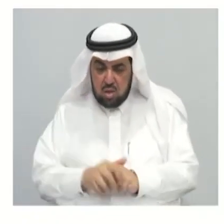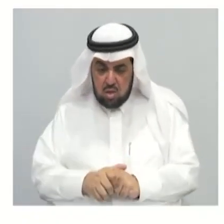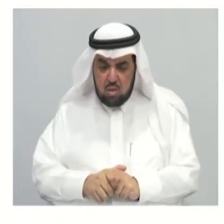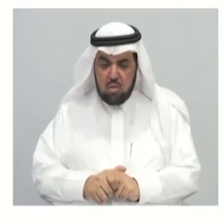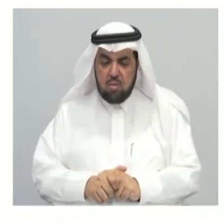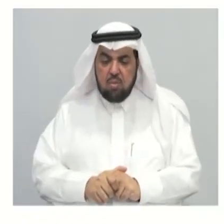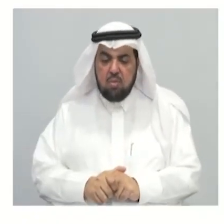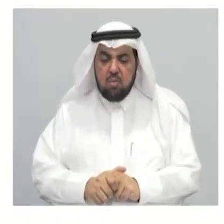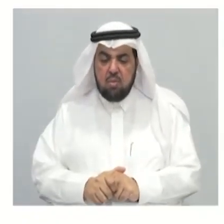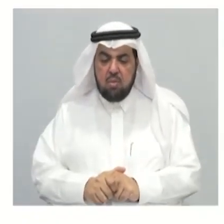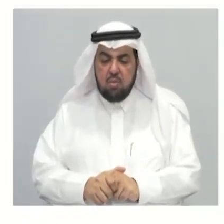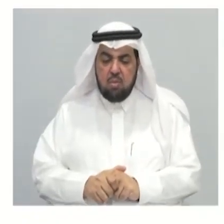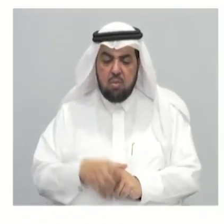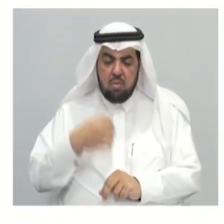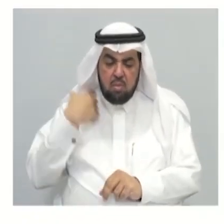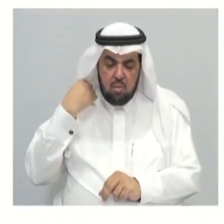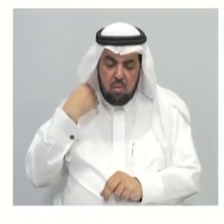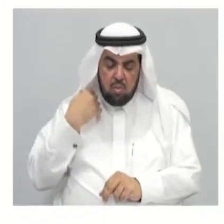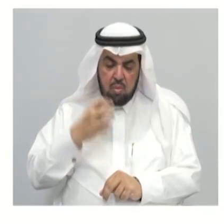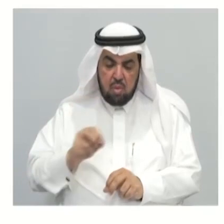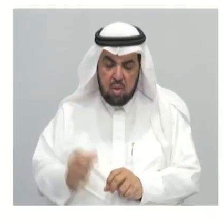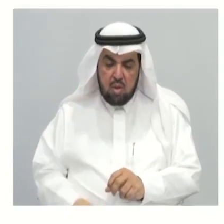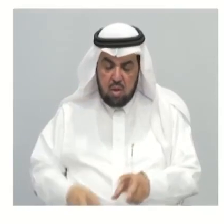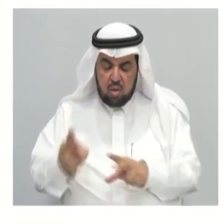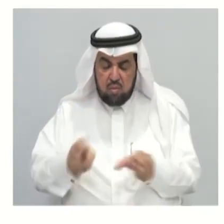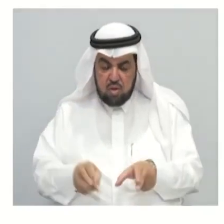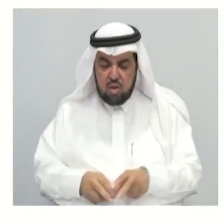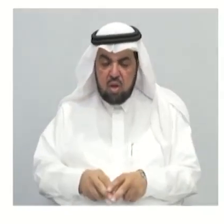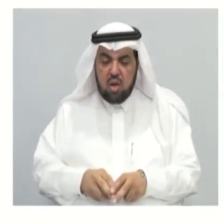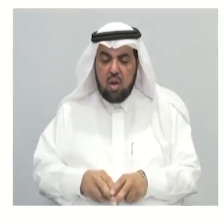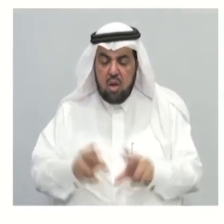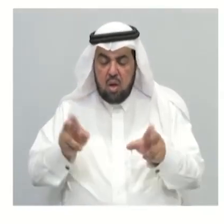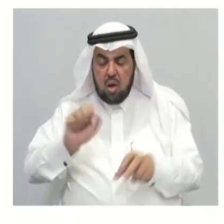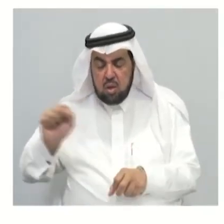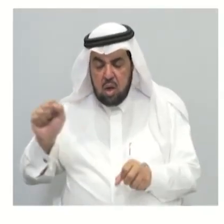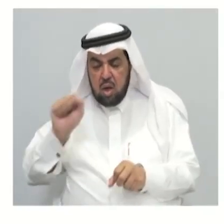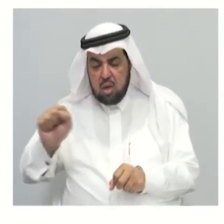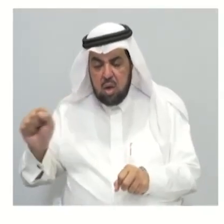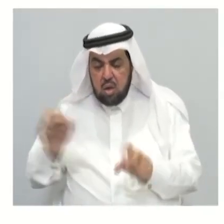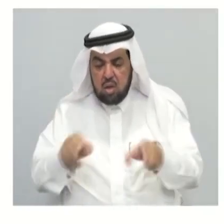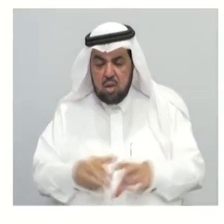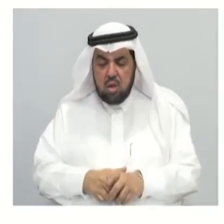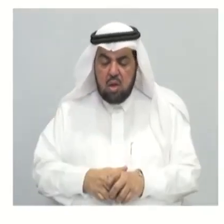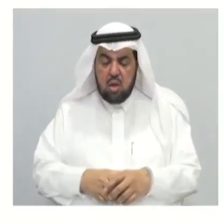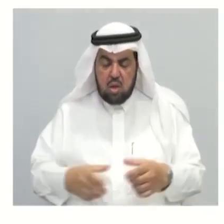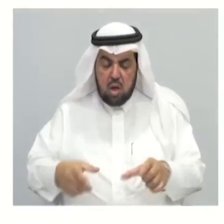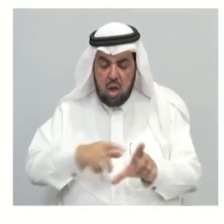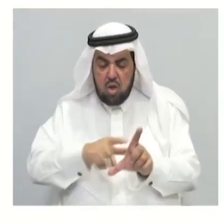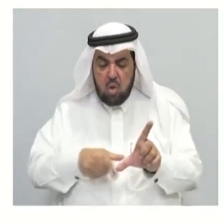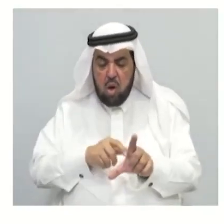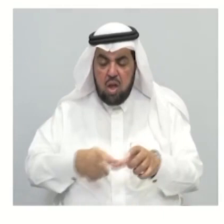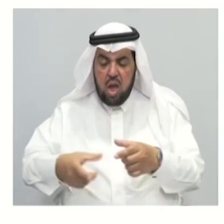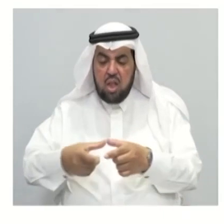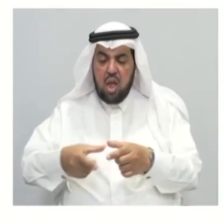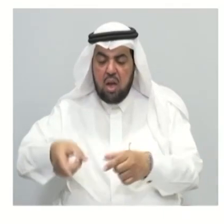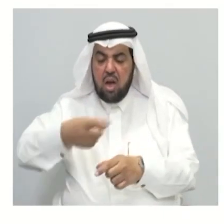خصائص نلاحظ لدينا هنا في الخصائص في الشكل خصائص الشكل لدينا الزوايا الدائريه الزوايا